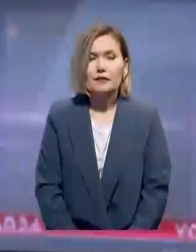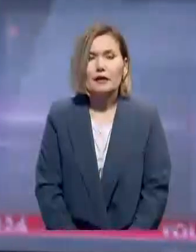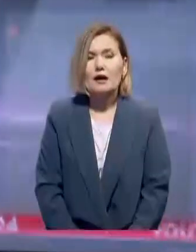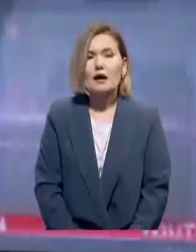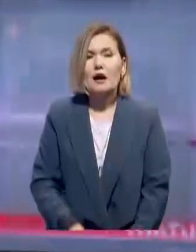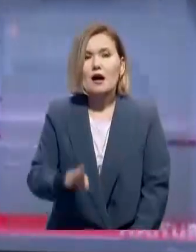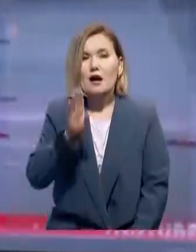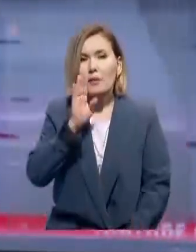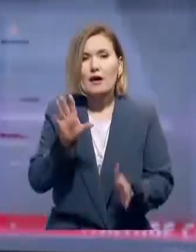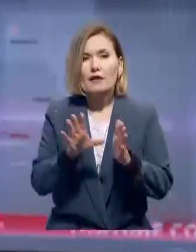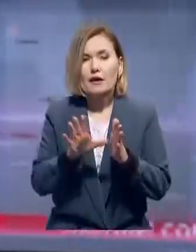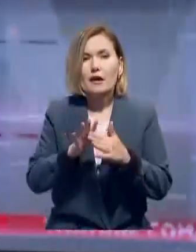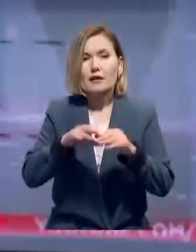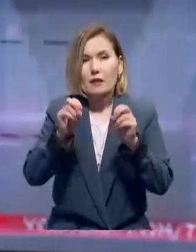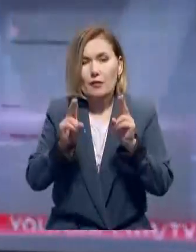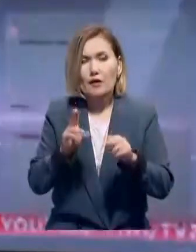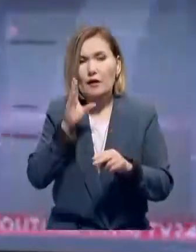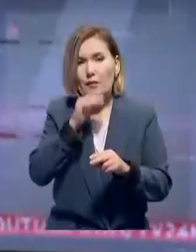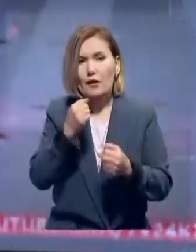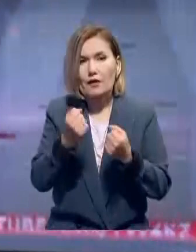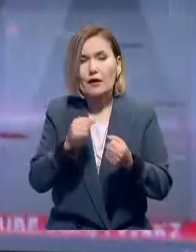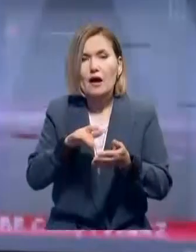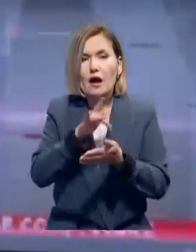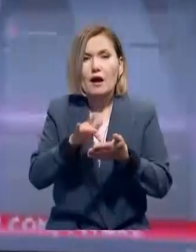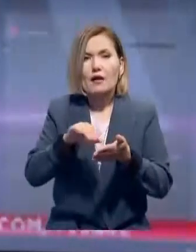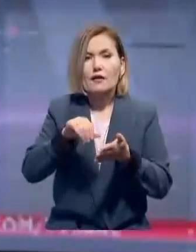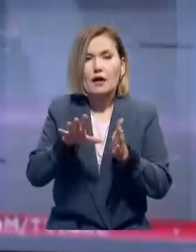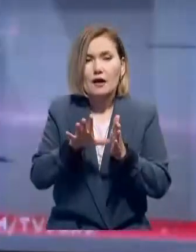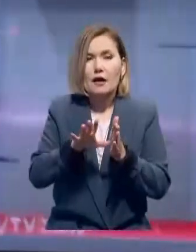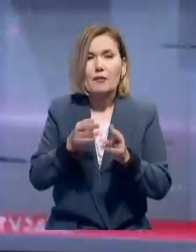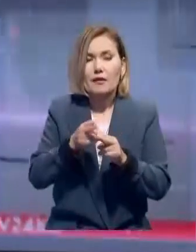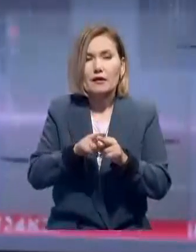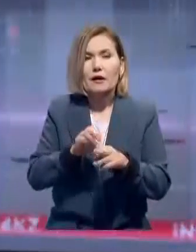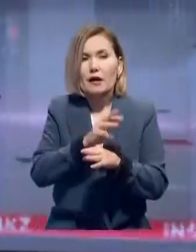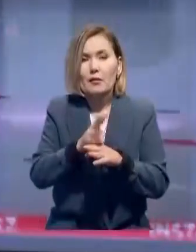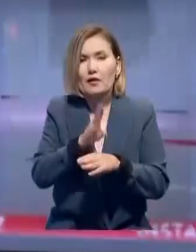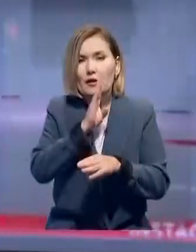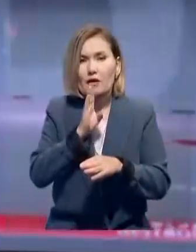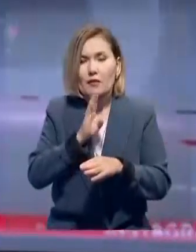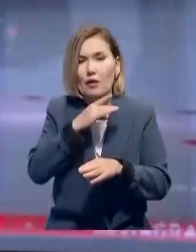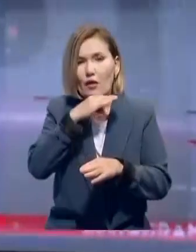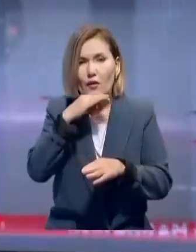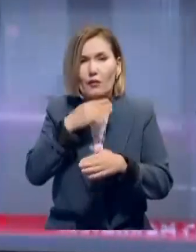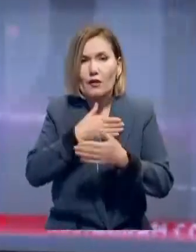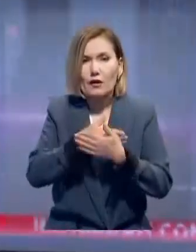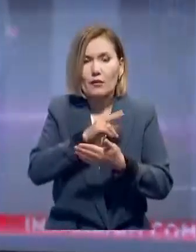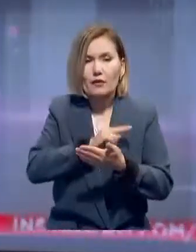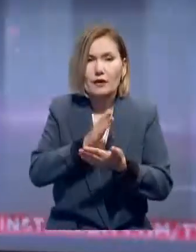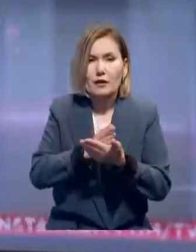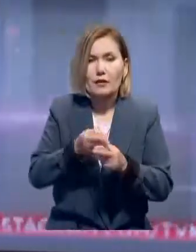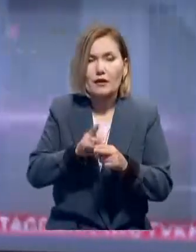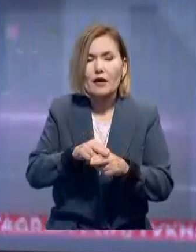Қыздарда электр маманы бола алады. Бас қаланы электр энергиясымен қамтуға үлесін қосып жүрген нәзік жандылар көп. Солардың бірі